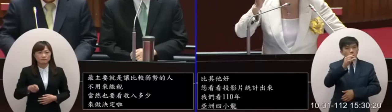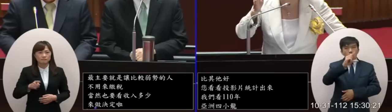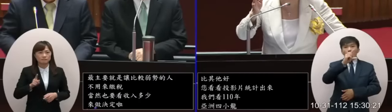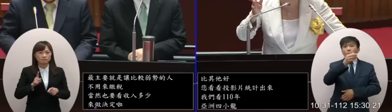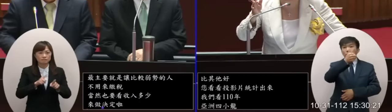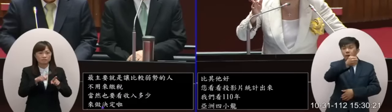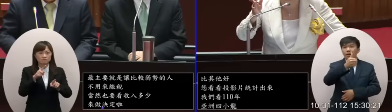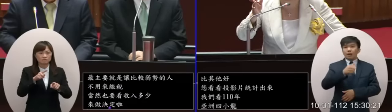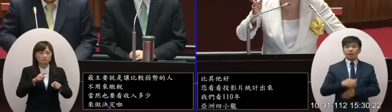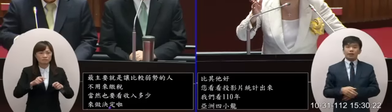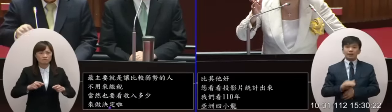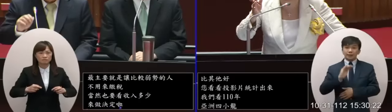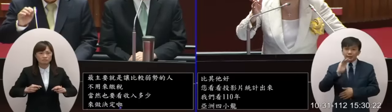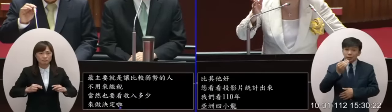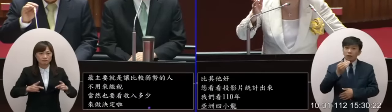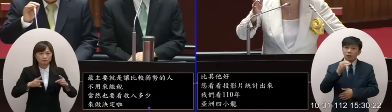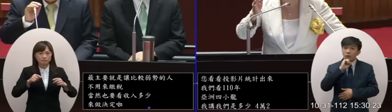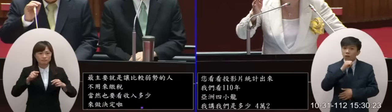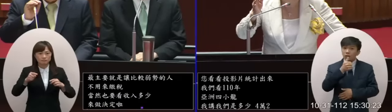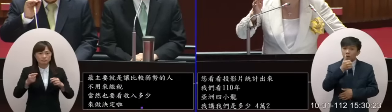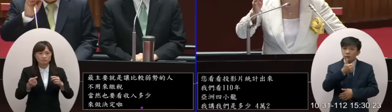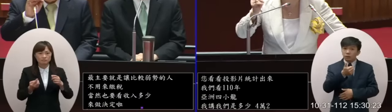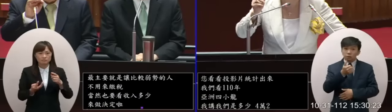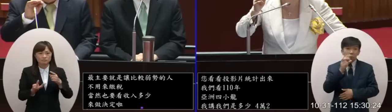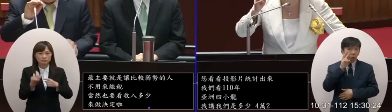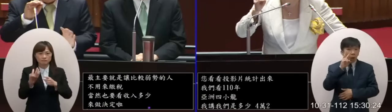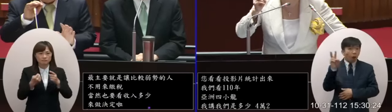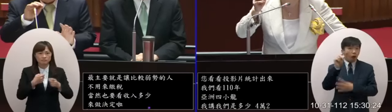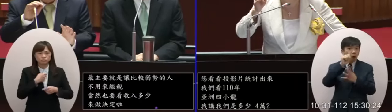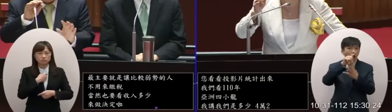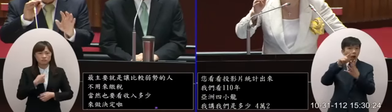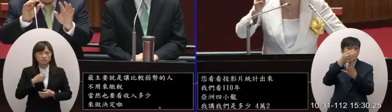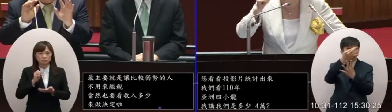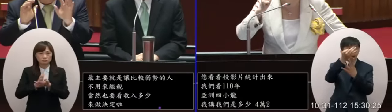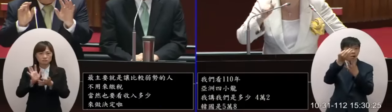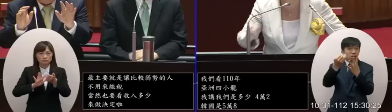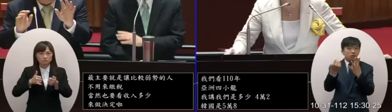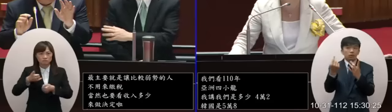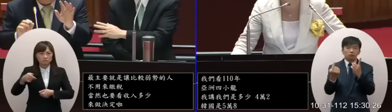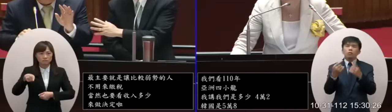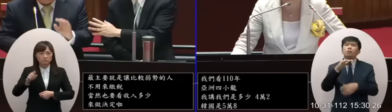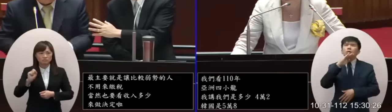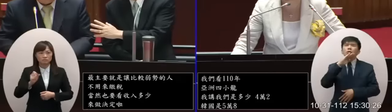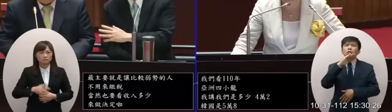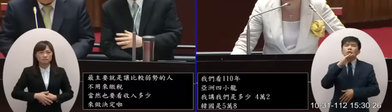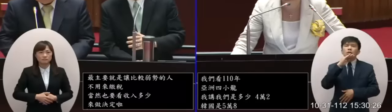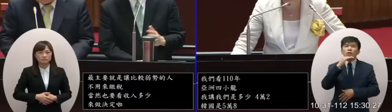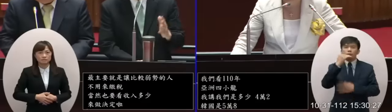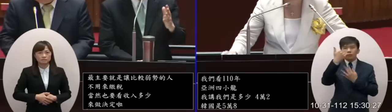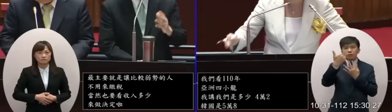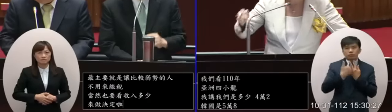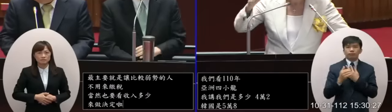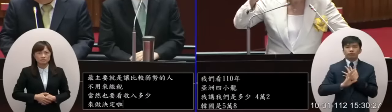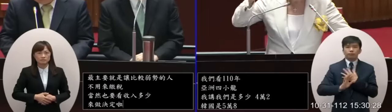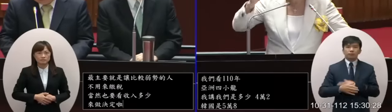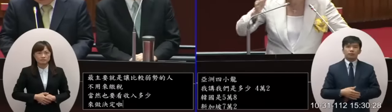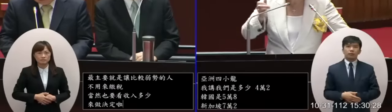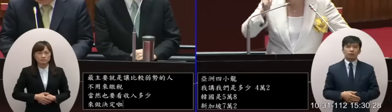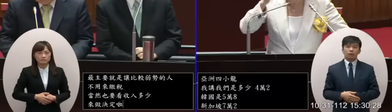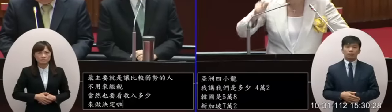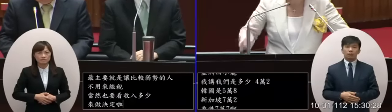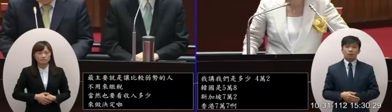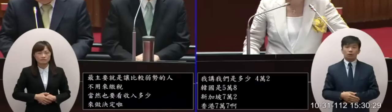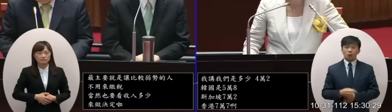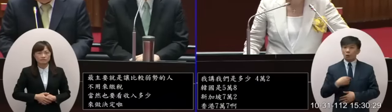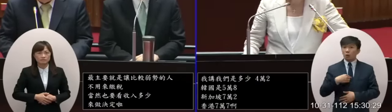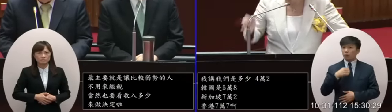我们很好的一个情况之下呢， 这个、 院长，对不起， 报告一下， 我还没讲完嘛，对不对？ 啊， 既然